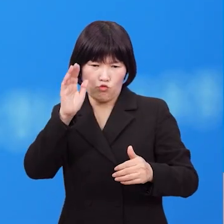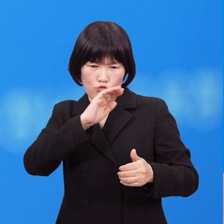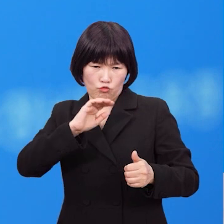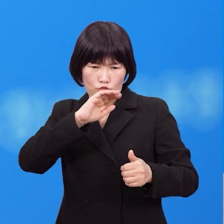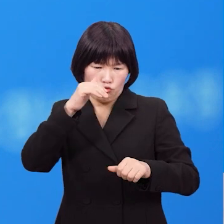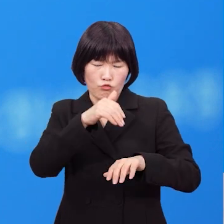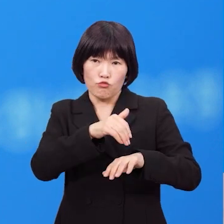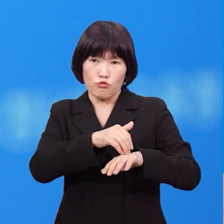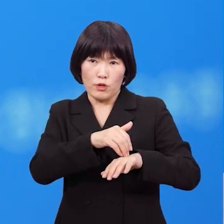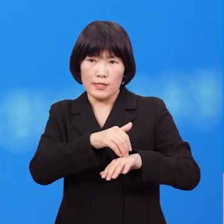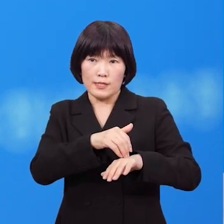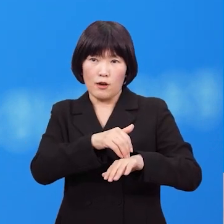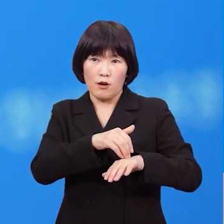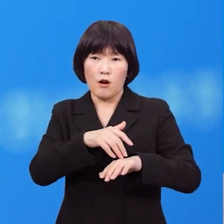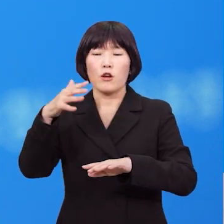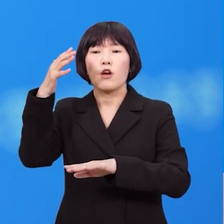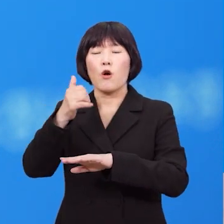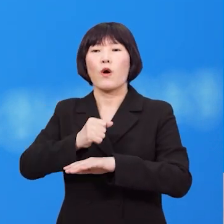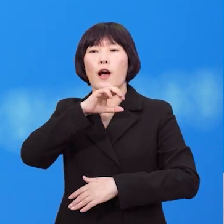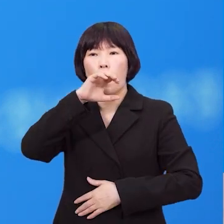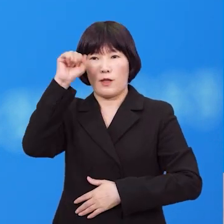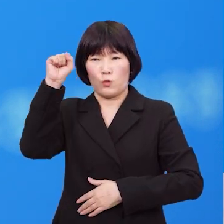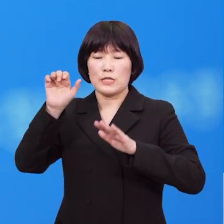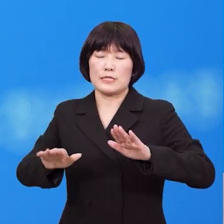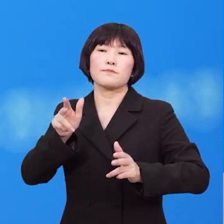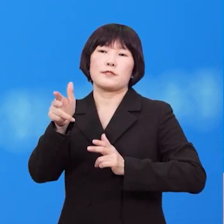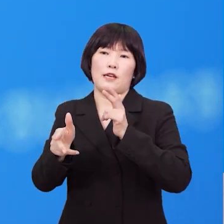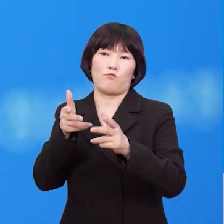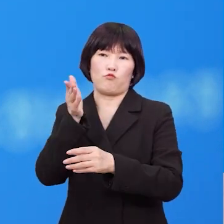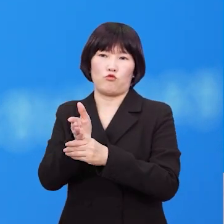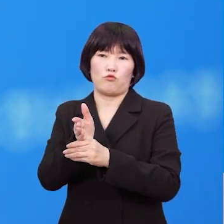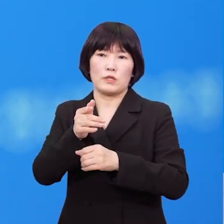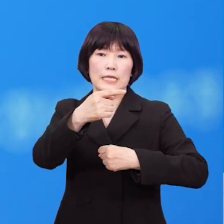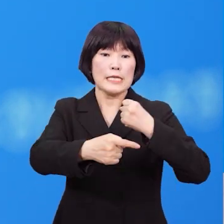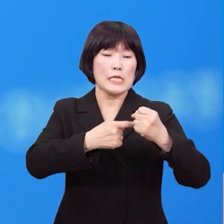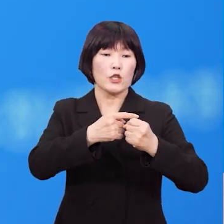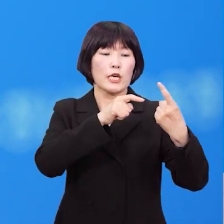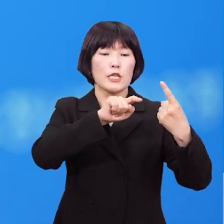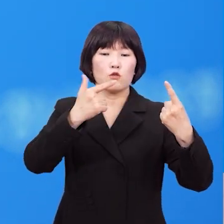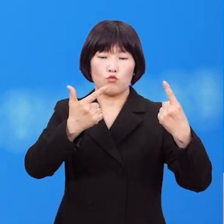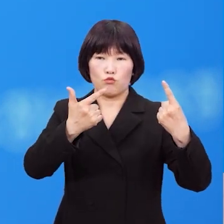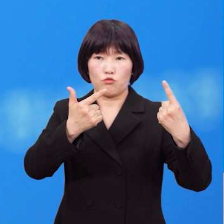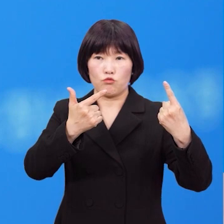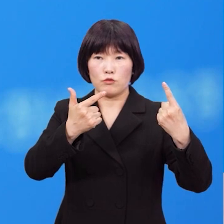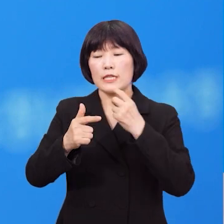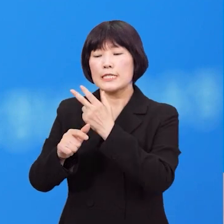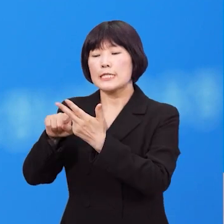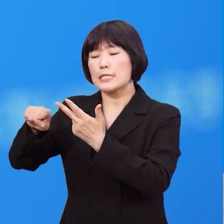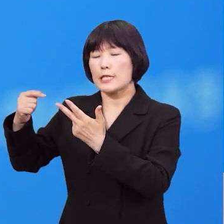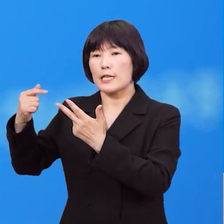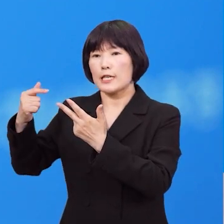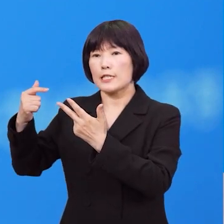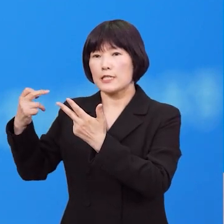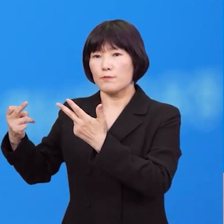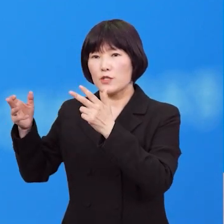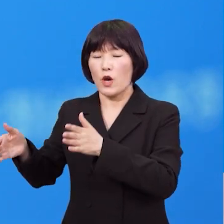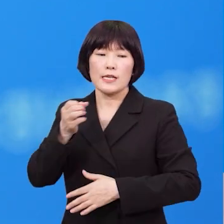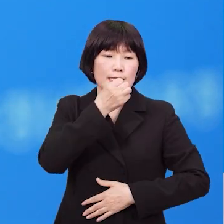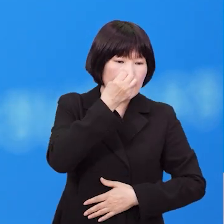안정적으로 취업에 이르도록 지금 하고 있는 사업으로 1년에 상반기와 하반기 약